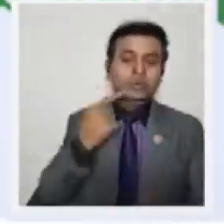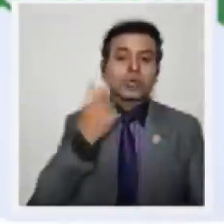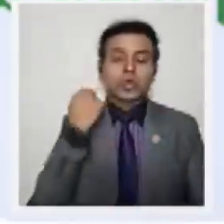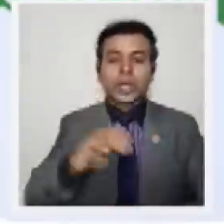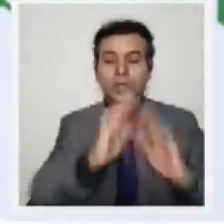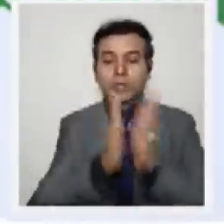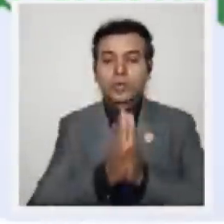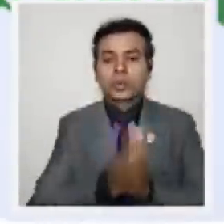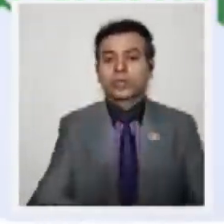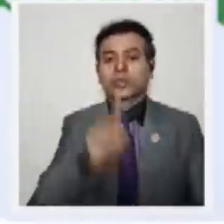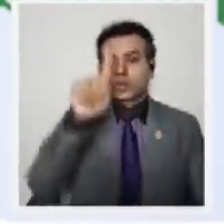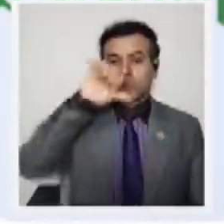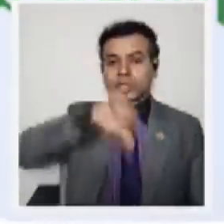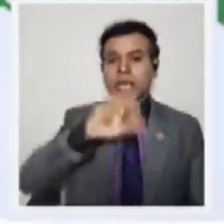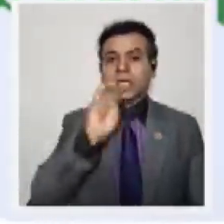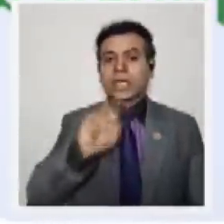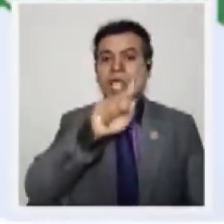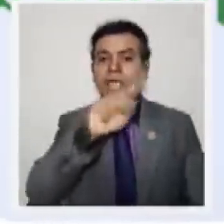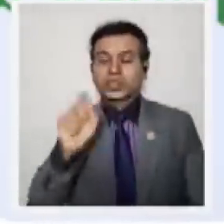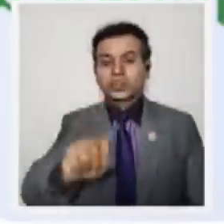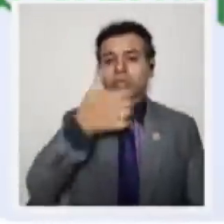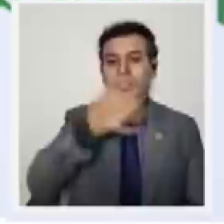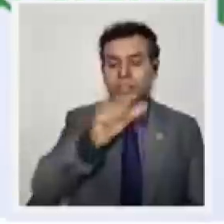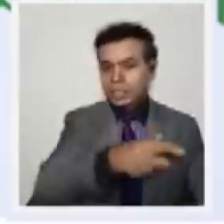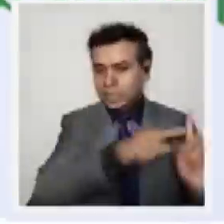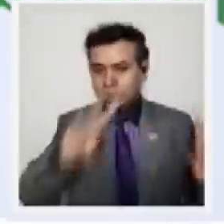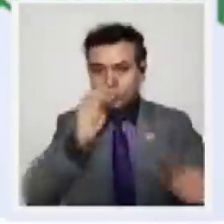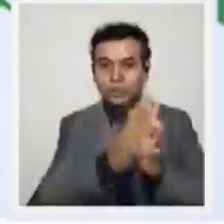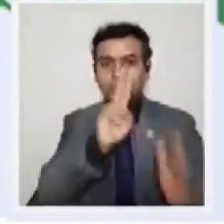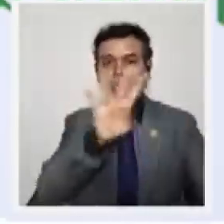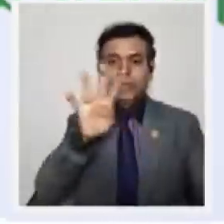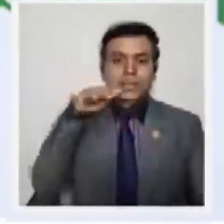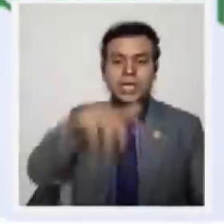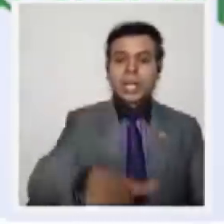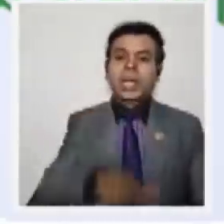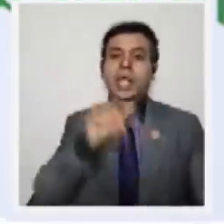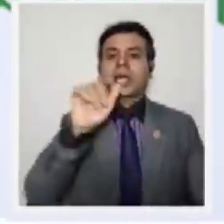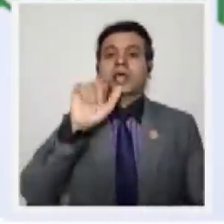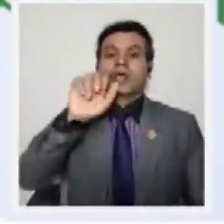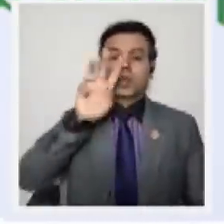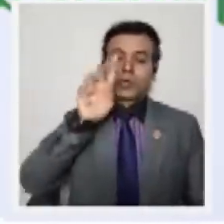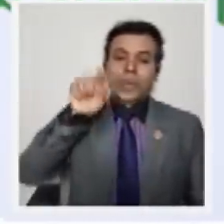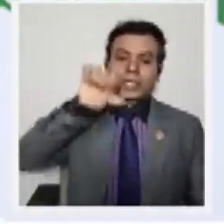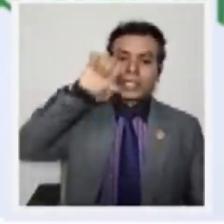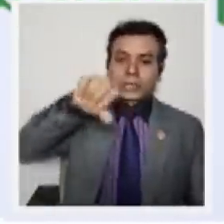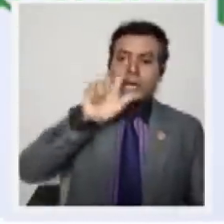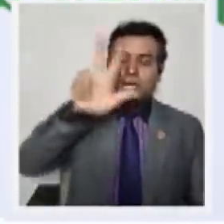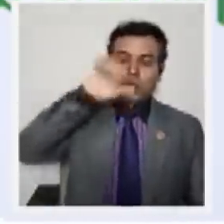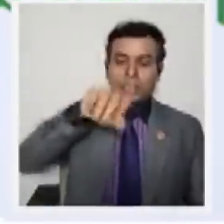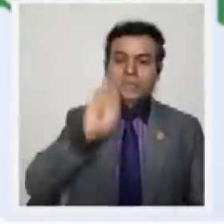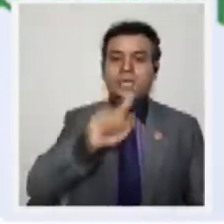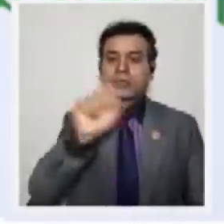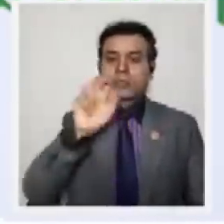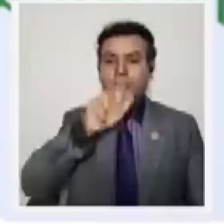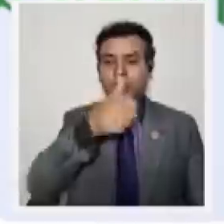ব্যক্তিগত সুরক্ষা সামগ্রী কেন্দ্রীয় ঔষাগার থেকে প্রাপ্ত তথ্য অনুযায়ী গত 24 ঘন্টায় সংগৃহীত হয়েছে 19,160টি,